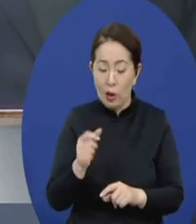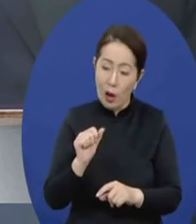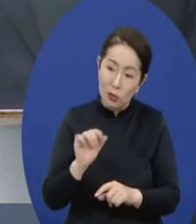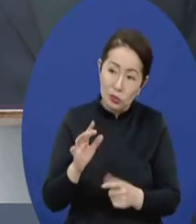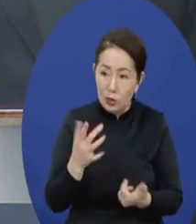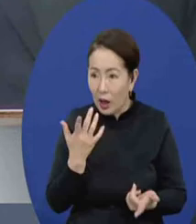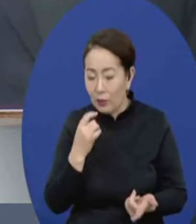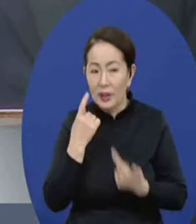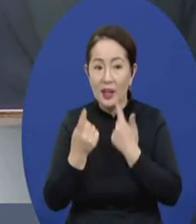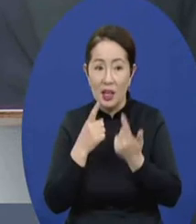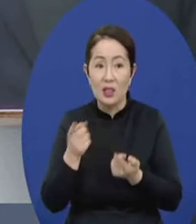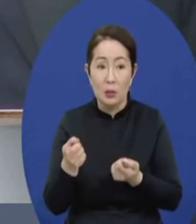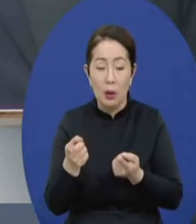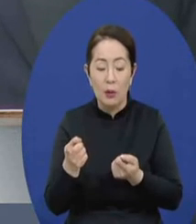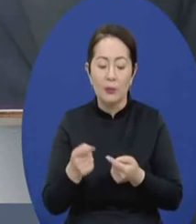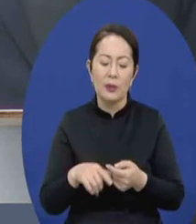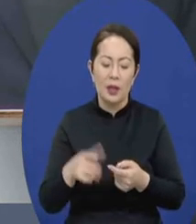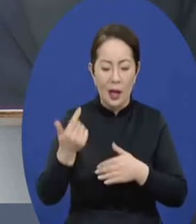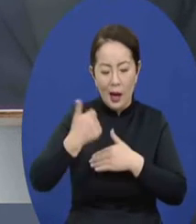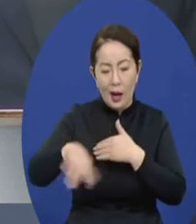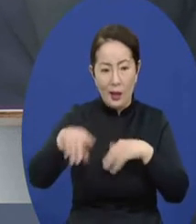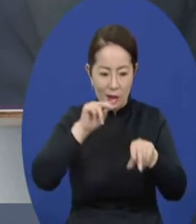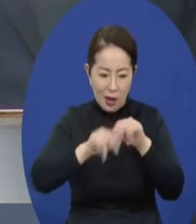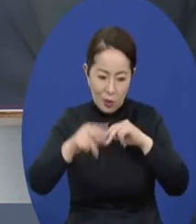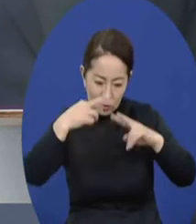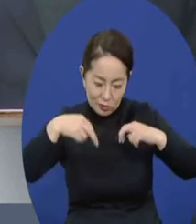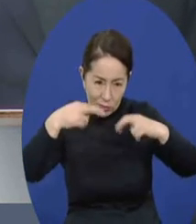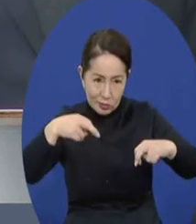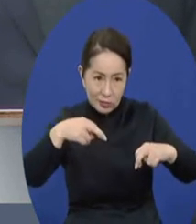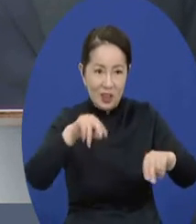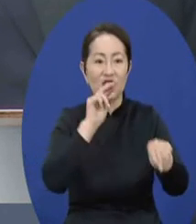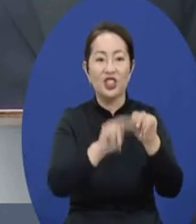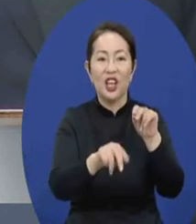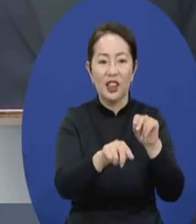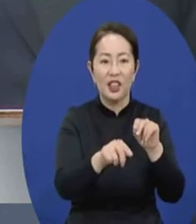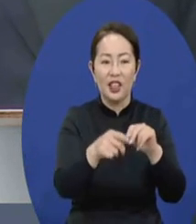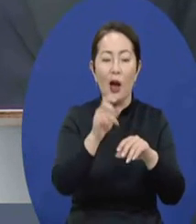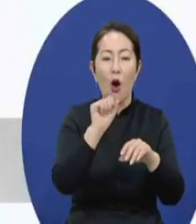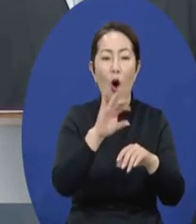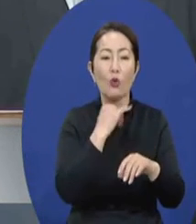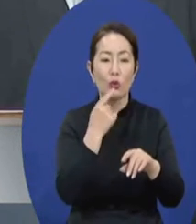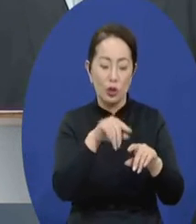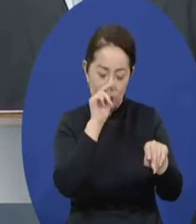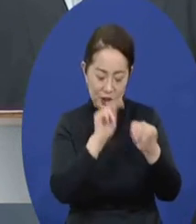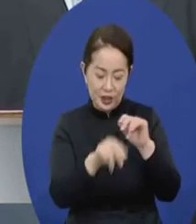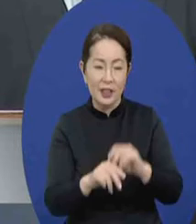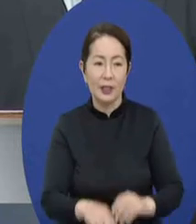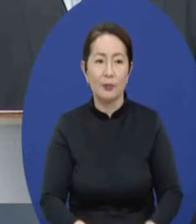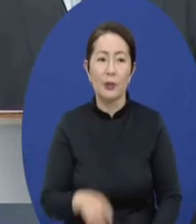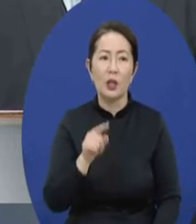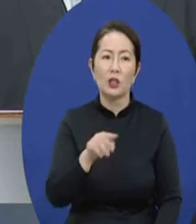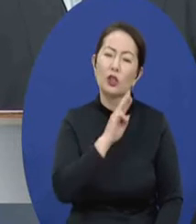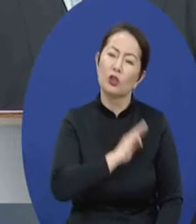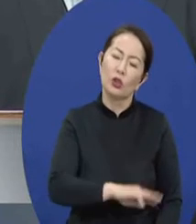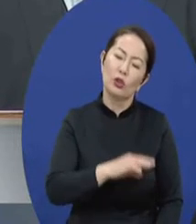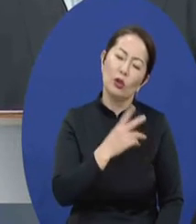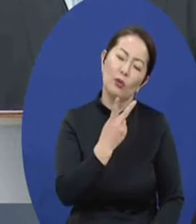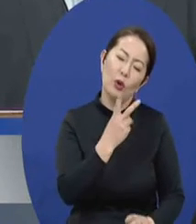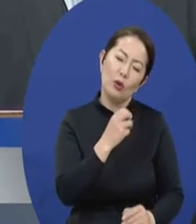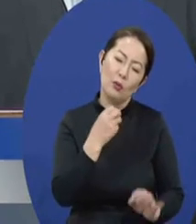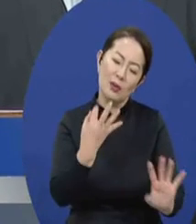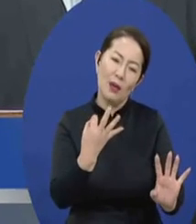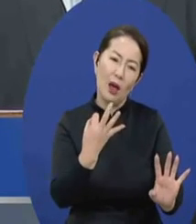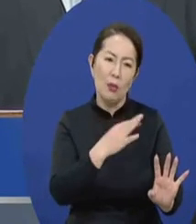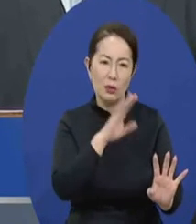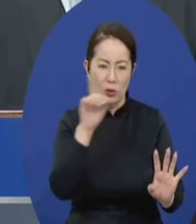асуудлыг тавьсан. Тэгэхээр бол одоо хөндлөнгийн аудит орж энийг нягтлая гэж. Энийг нягтлая. Үүний төлөө 2008 оноос